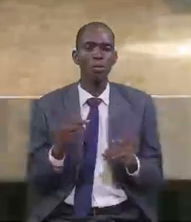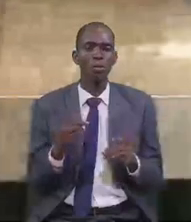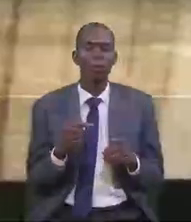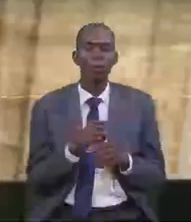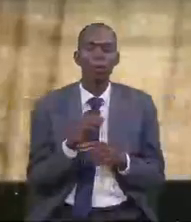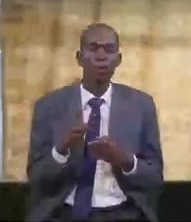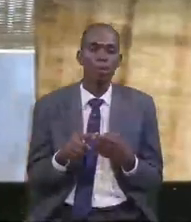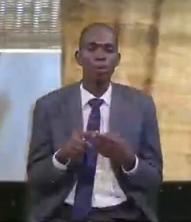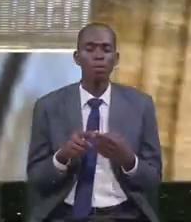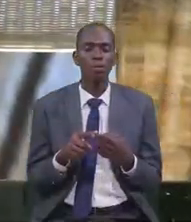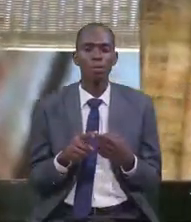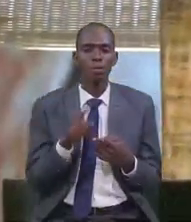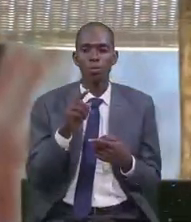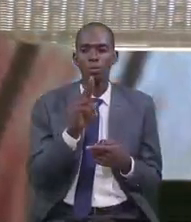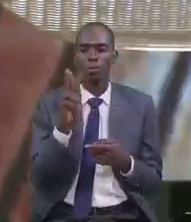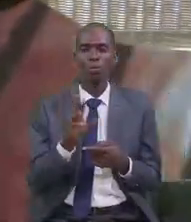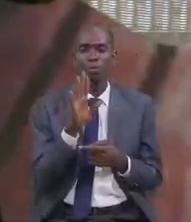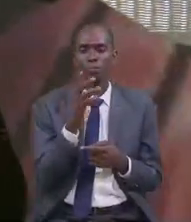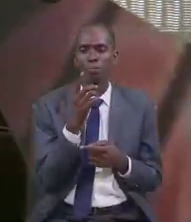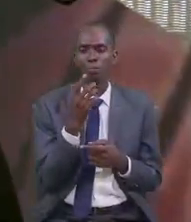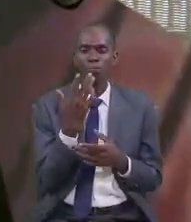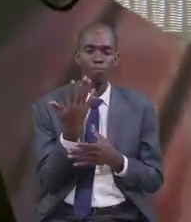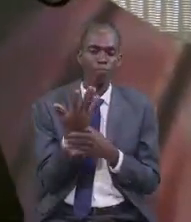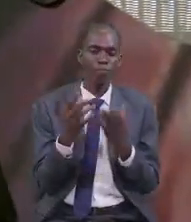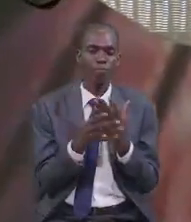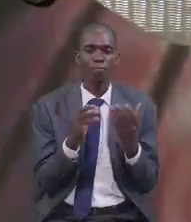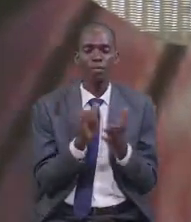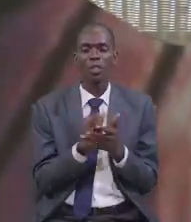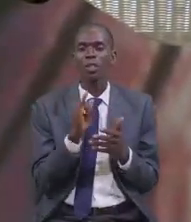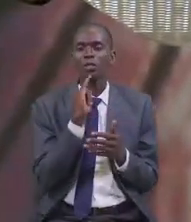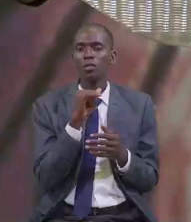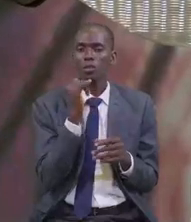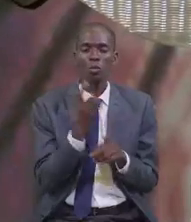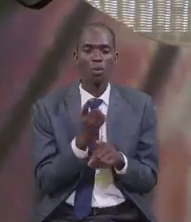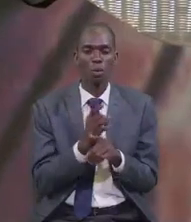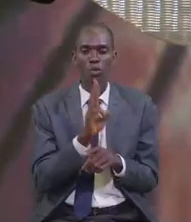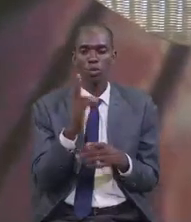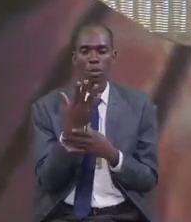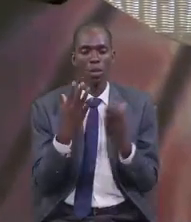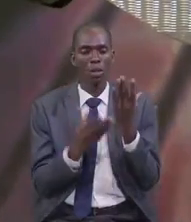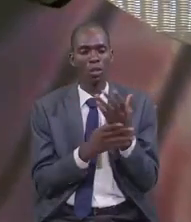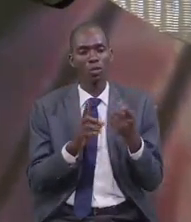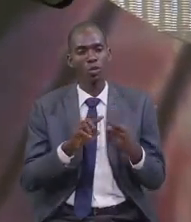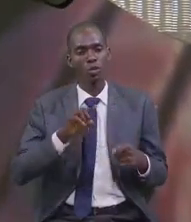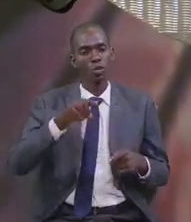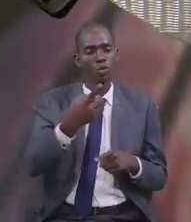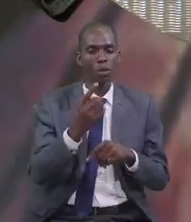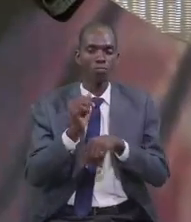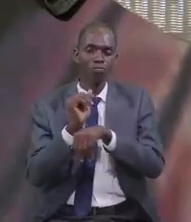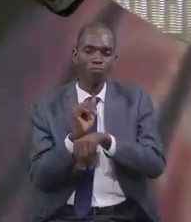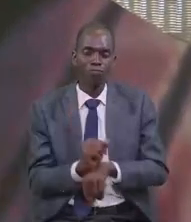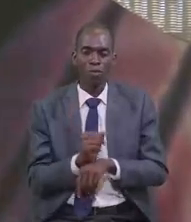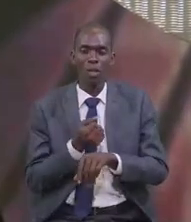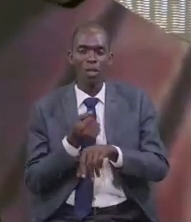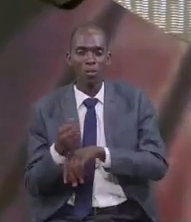votre bouche de façon non scripturaire, tu injuries les gens,